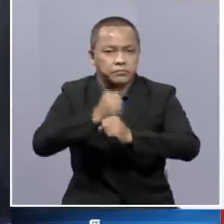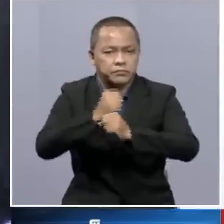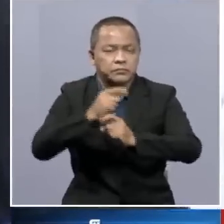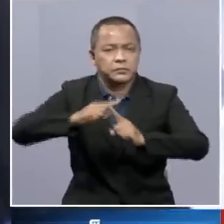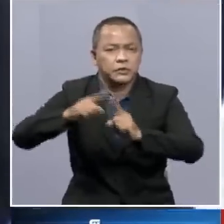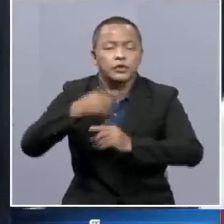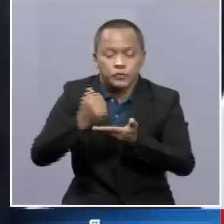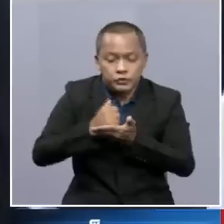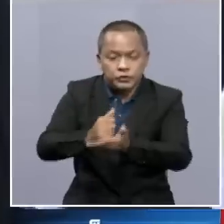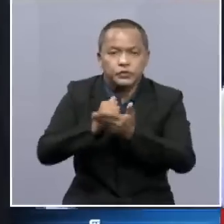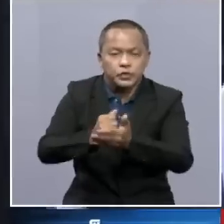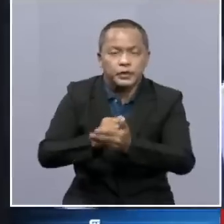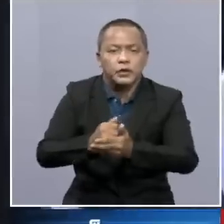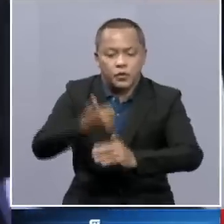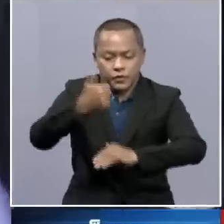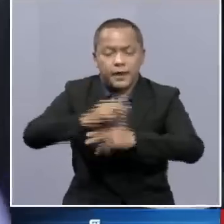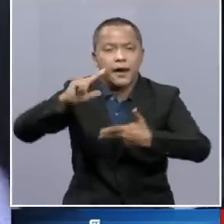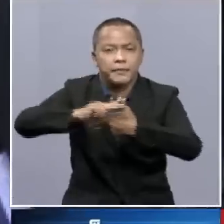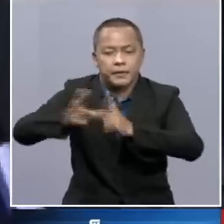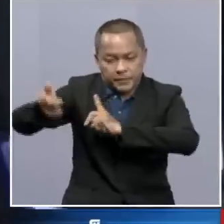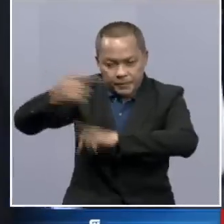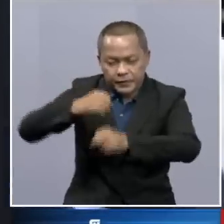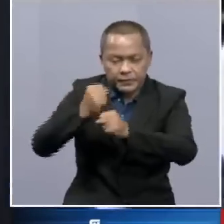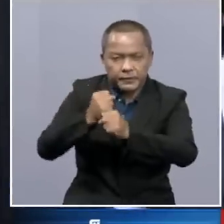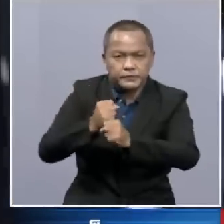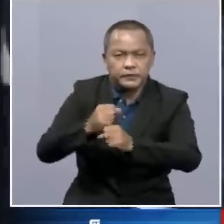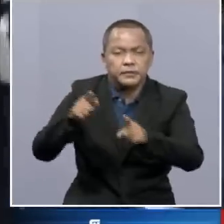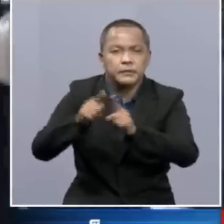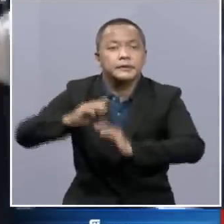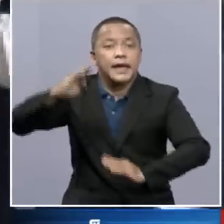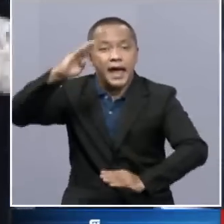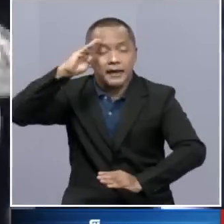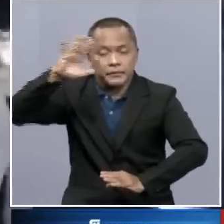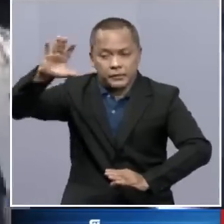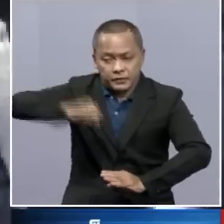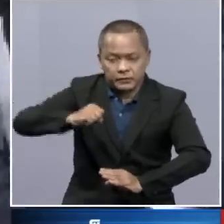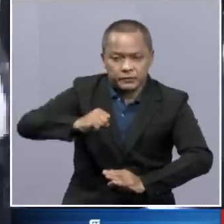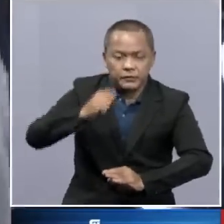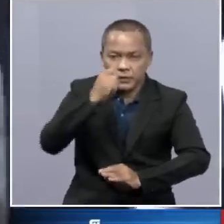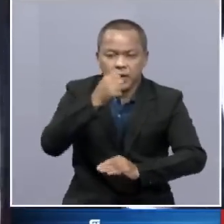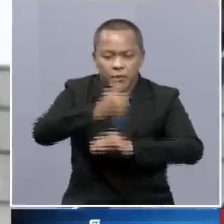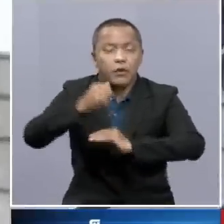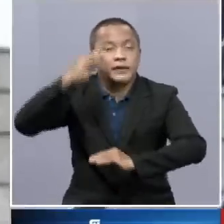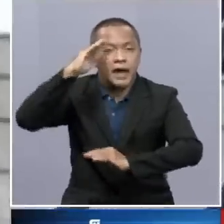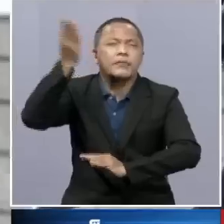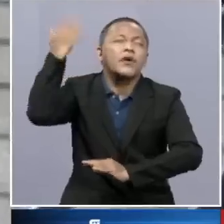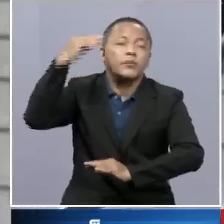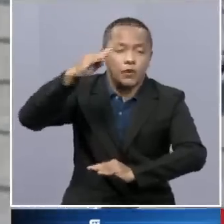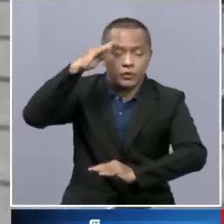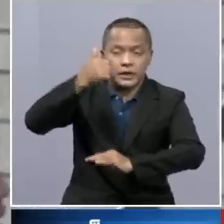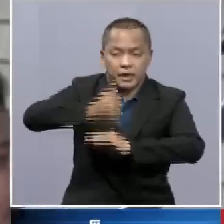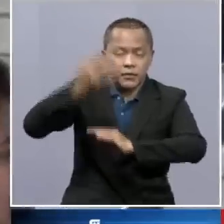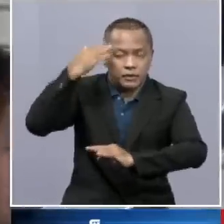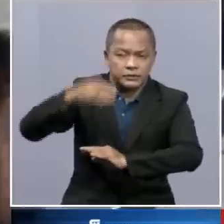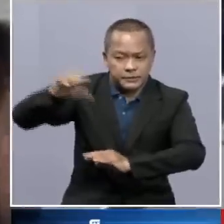เคยช่วยพลเอกประวิตรกับเข้าลาย5เสือทบหลังจากที่ถูกพลเอกสุรยุทธ์จุลานนท์ผบทบณขณะนั้น